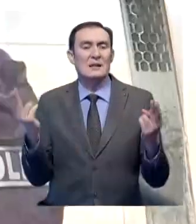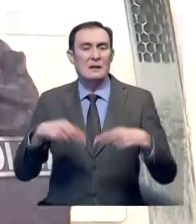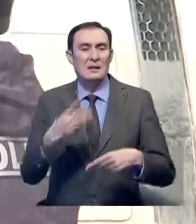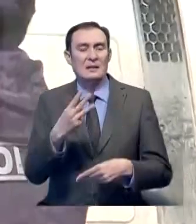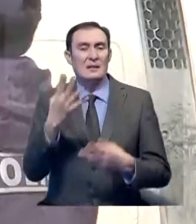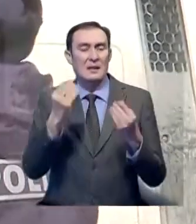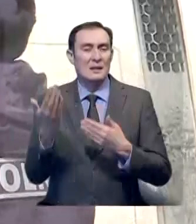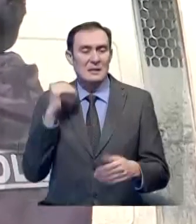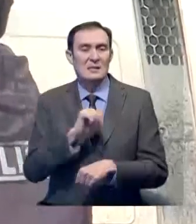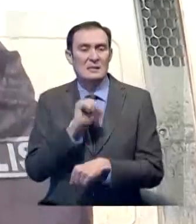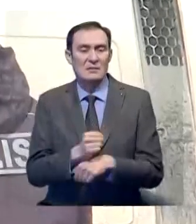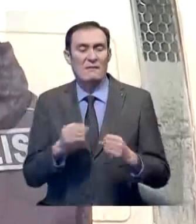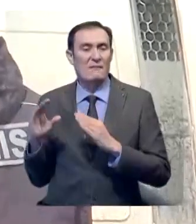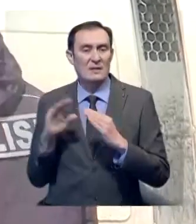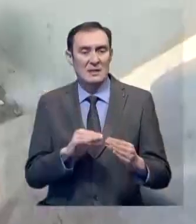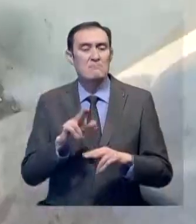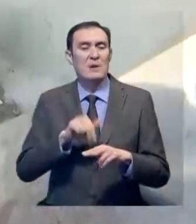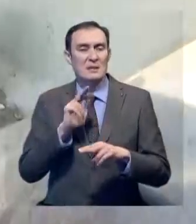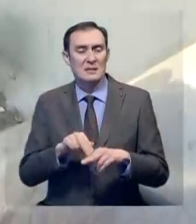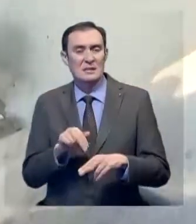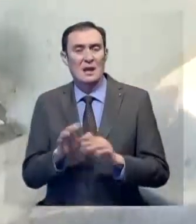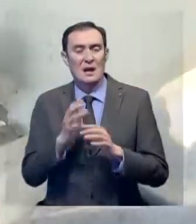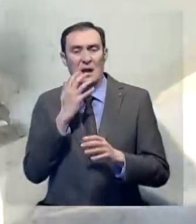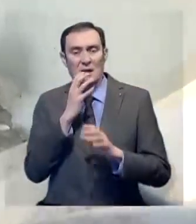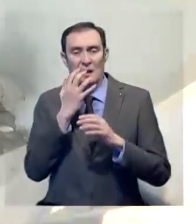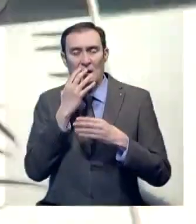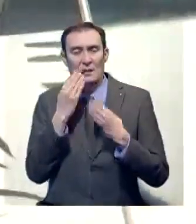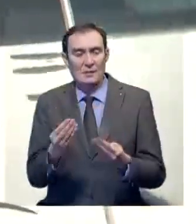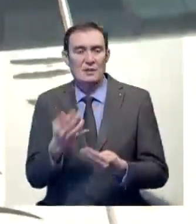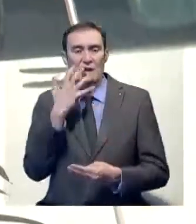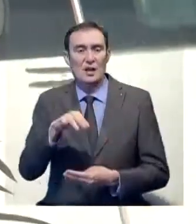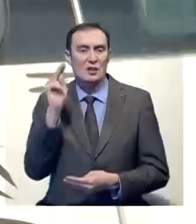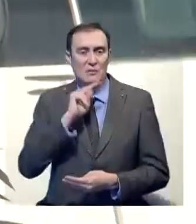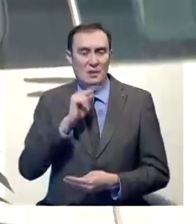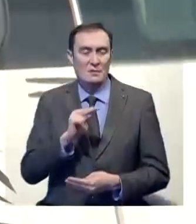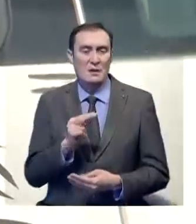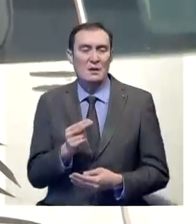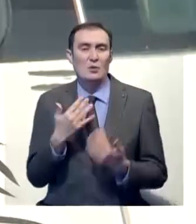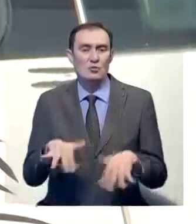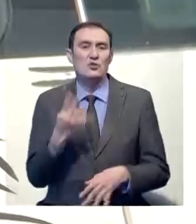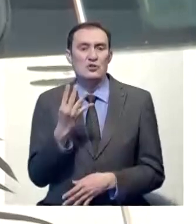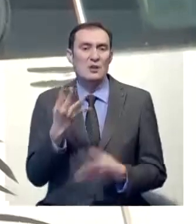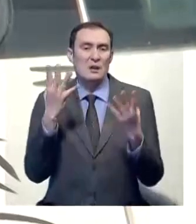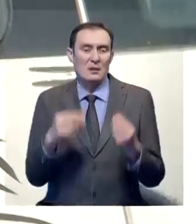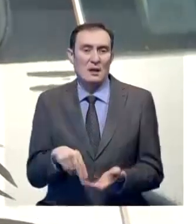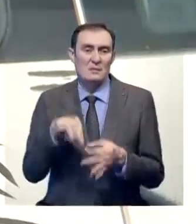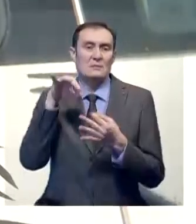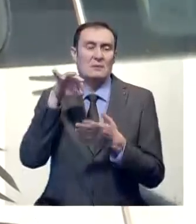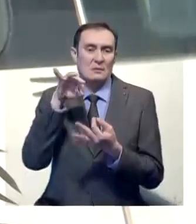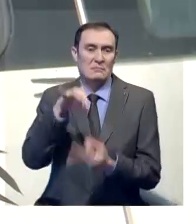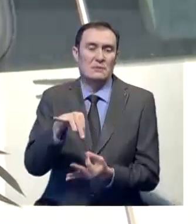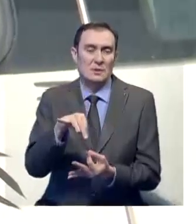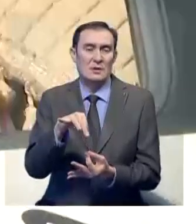назад. Застрявших на трассе водителей полицейские отогревают горячим чаем. Стою сегодня 4-й день, ехал